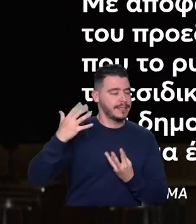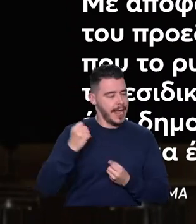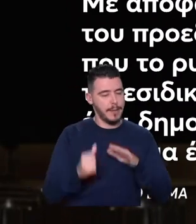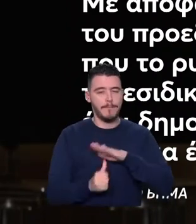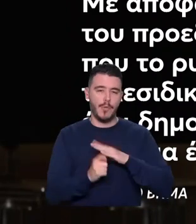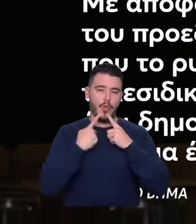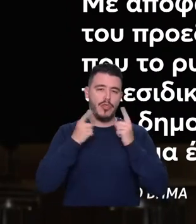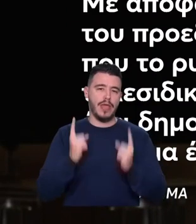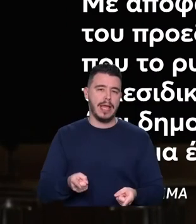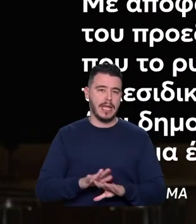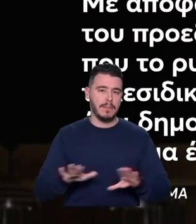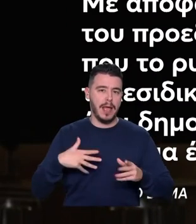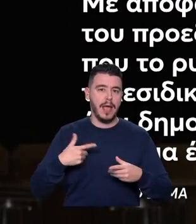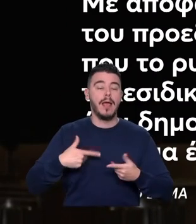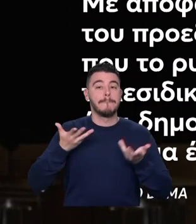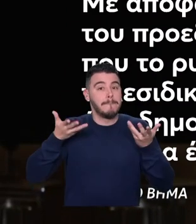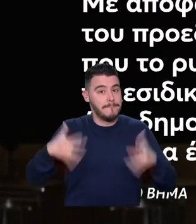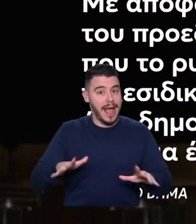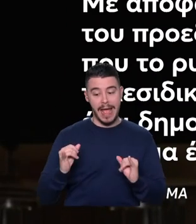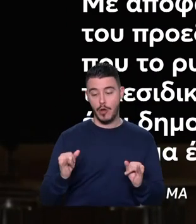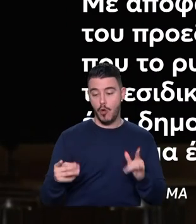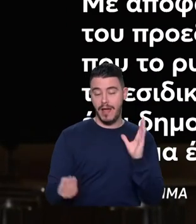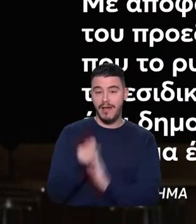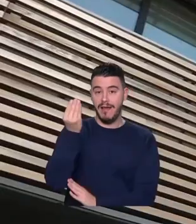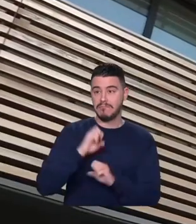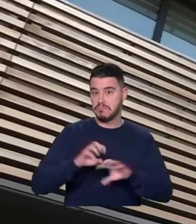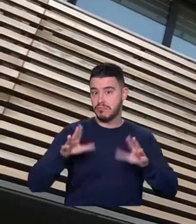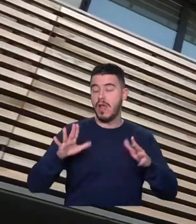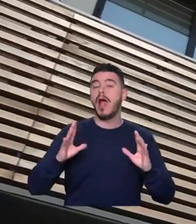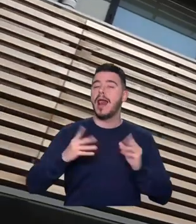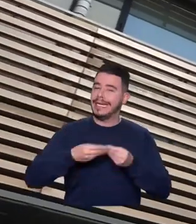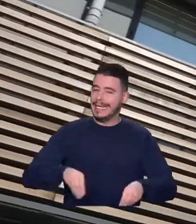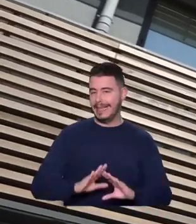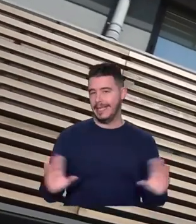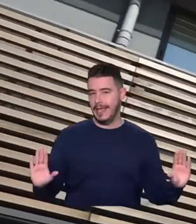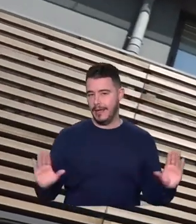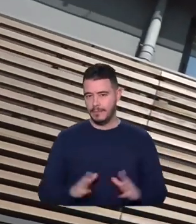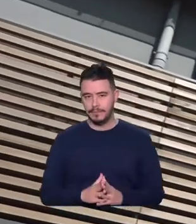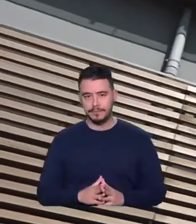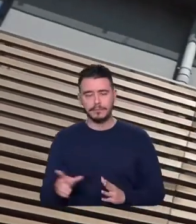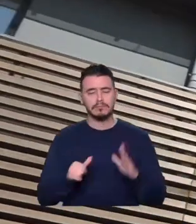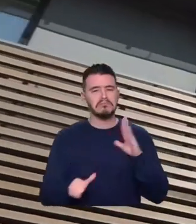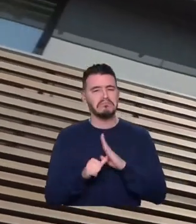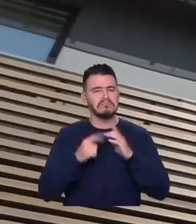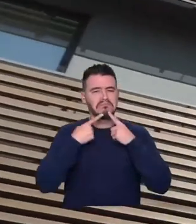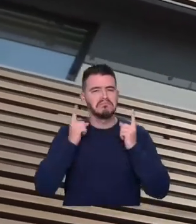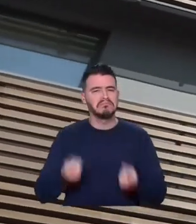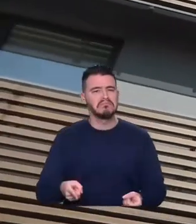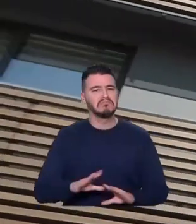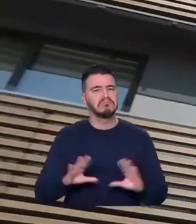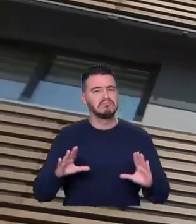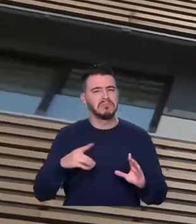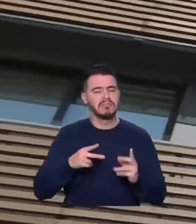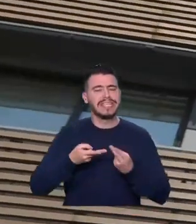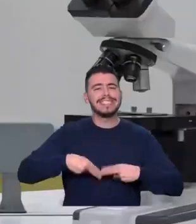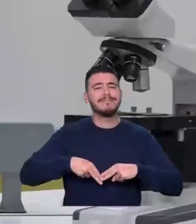οποία έχει τελεσιδικήσει αλλά δεν έχει δημοσιευθεί ακόμα, το θέμα έχει λυθεί. Με το Προεδρικό Διάταγμα που έχει λάβει σύμφωνα με πληροφορίες τη θετική γνωμοδότηση του